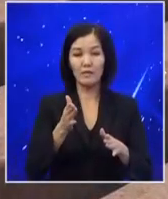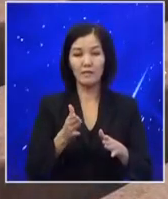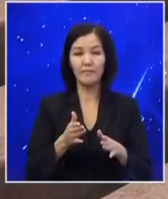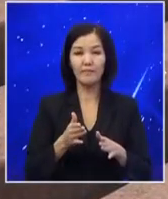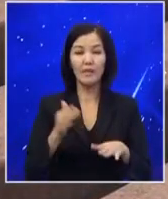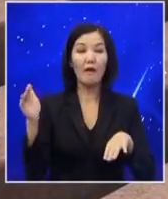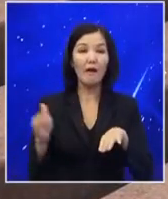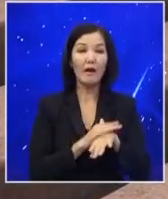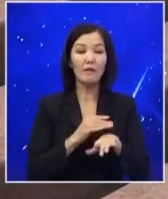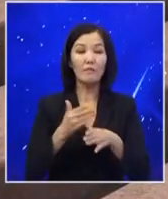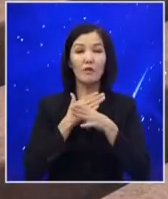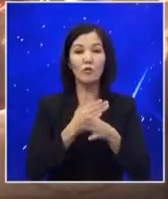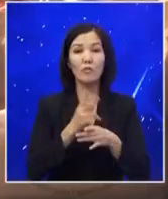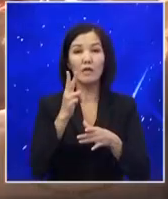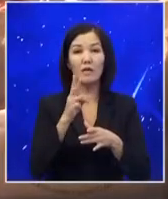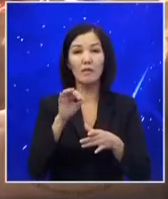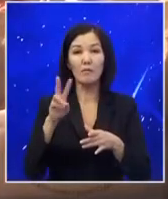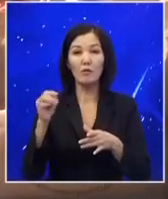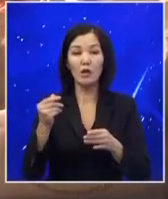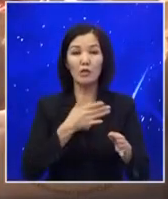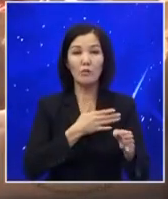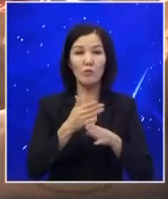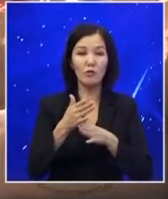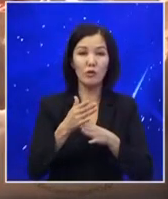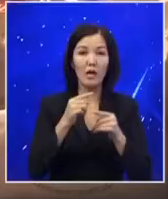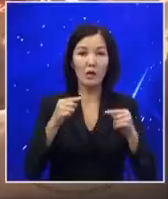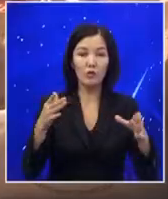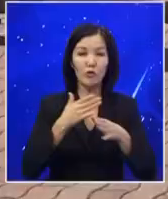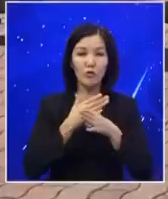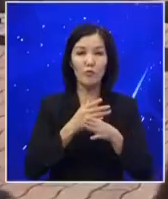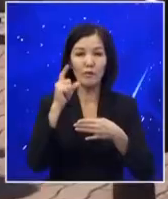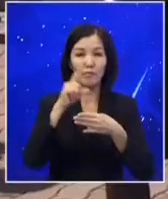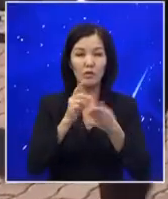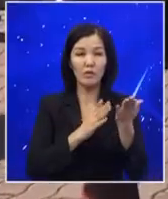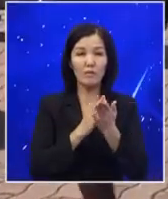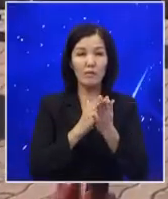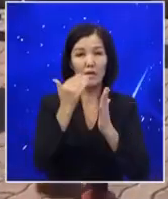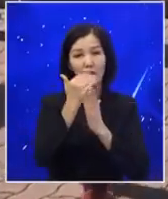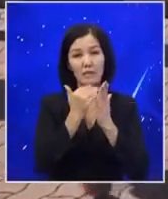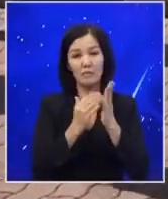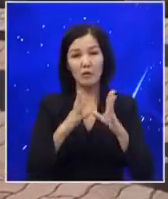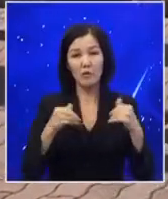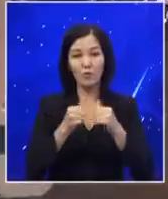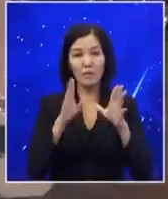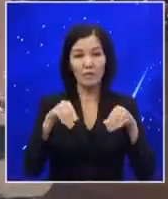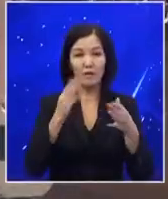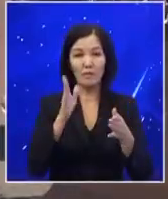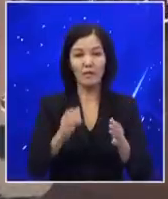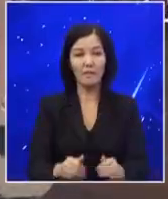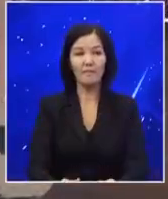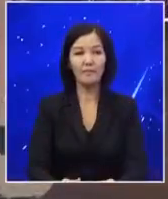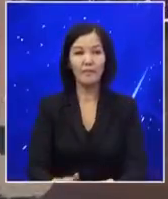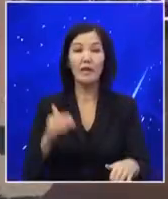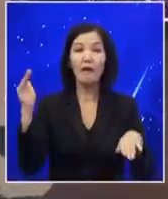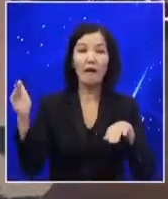Аталған қайырымдылық көмекке 2 миллиондай қаржы бөлген. Гуманитарлық көмек тек мешіт имамдарының тізімінде тұрған отбасыларға беріледі. Осы